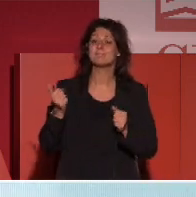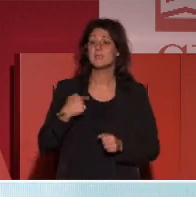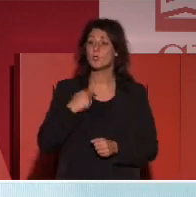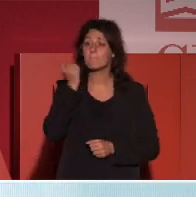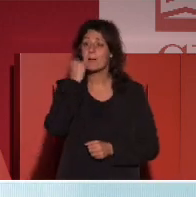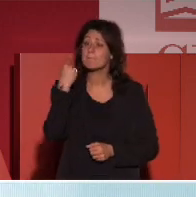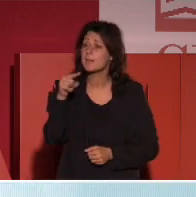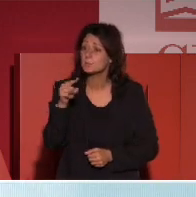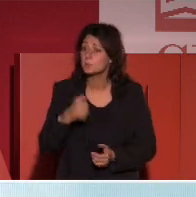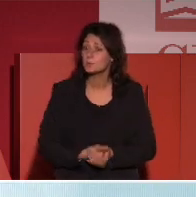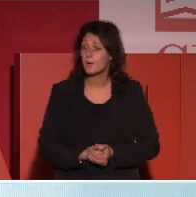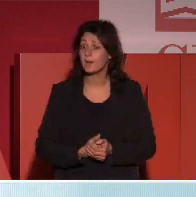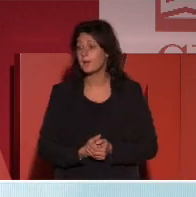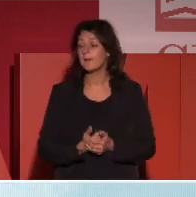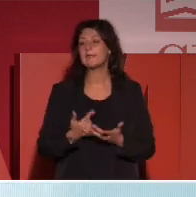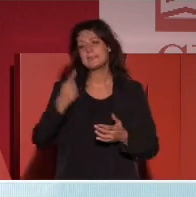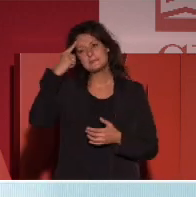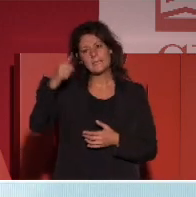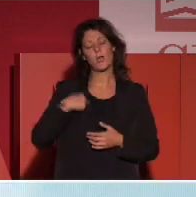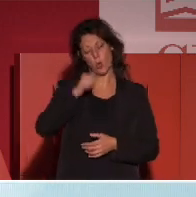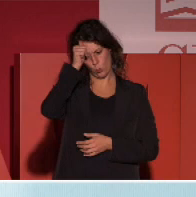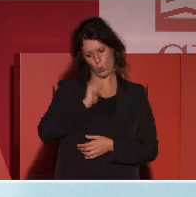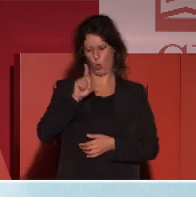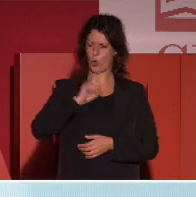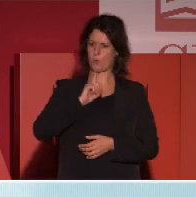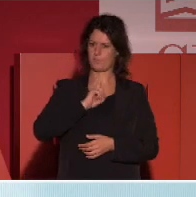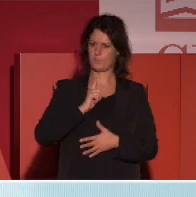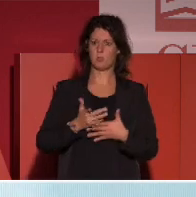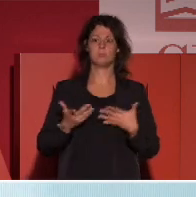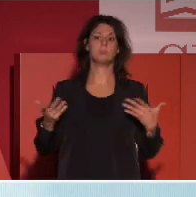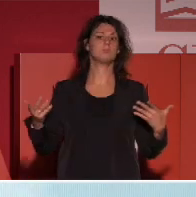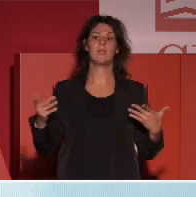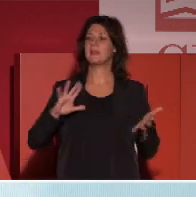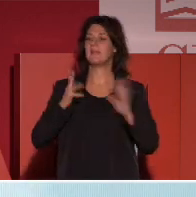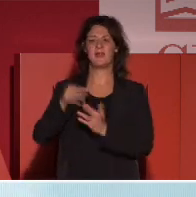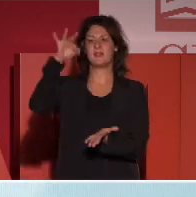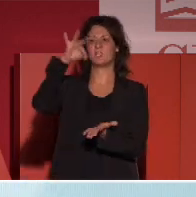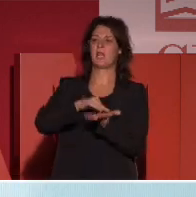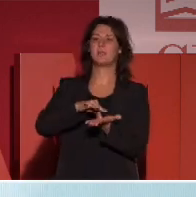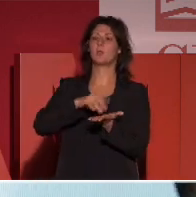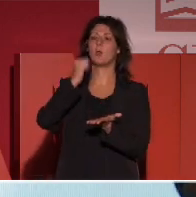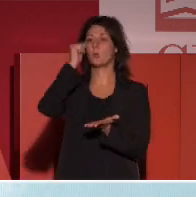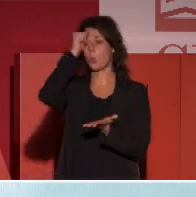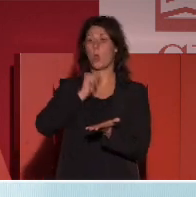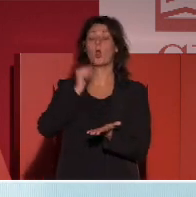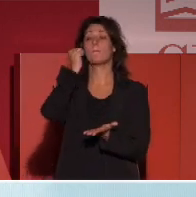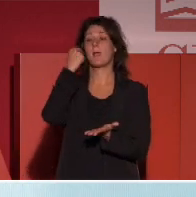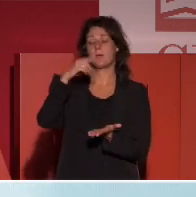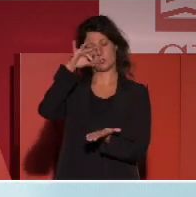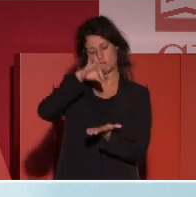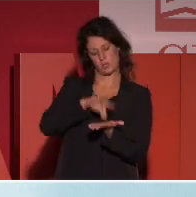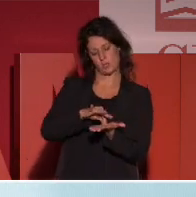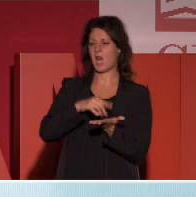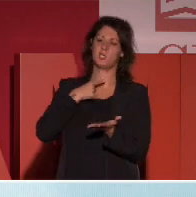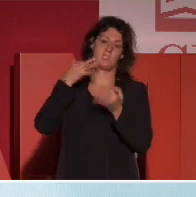contemporanea molto diffuso e attendibile il mio ruolo nella tua vita è destinato ad essere centrale è devastante puoi tranquillamente